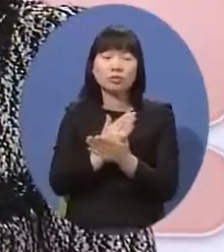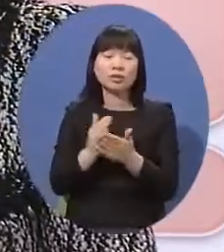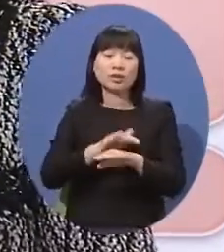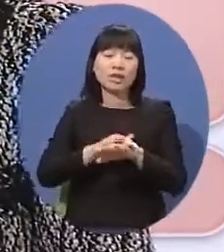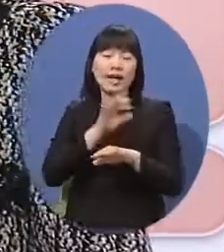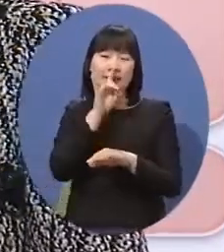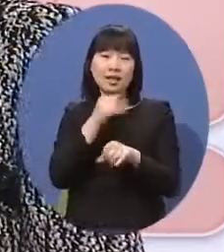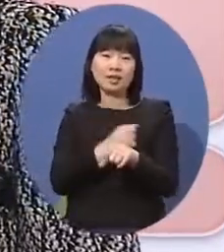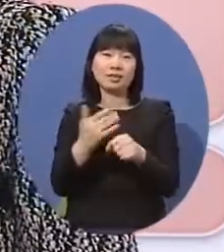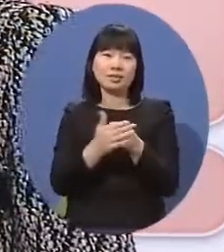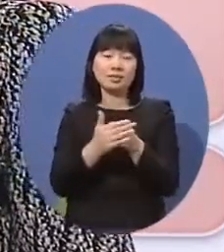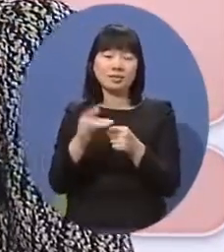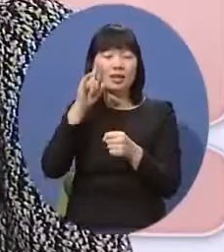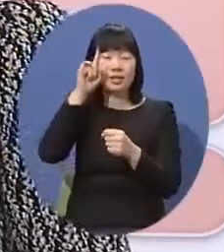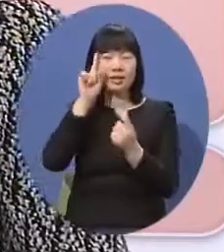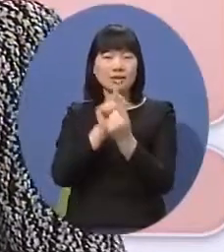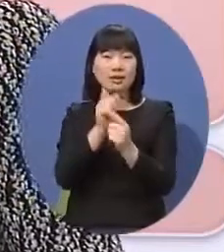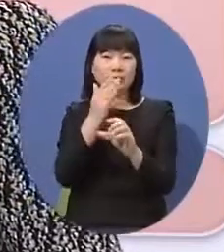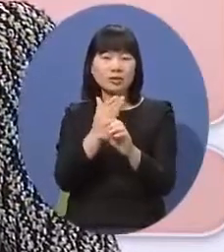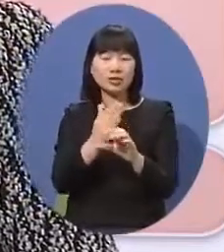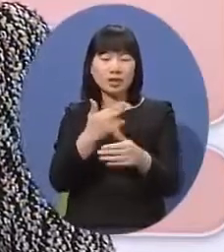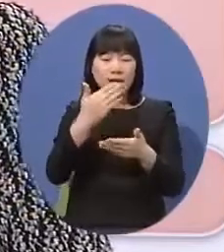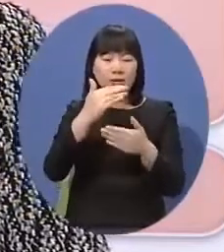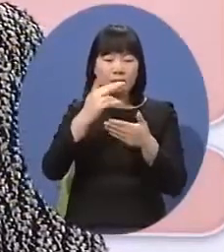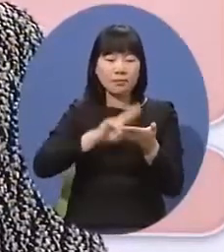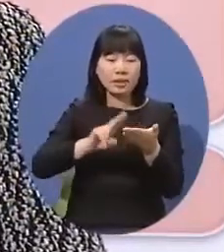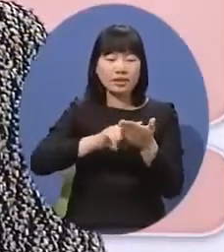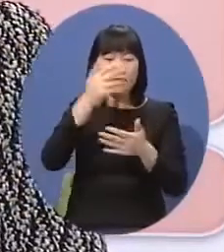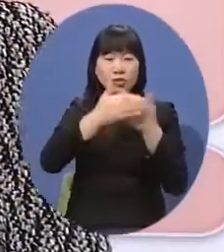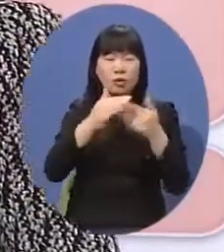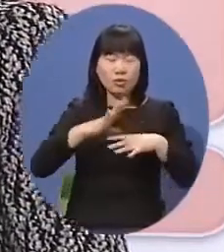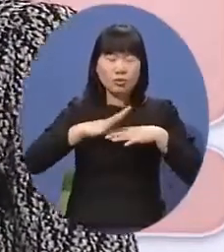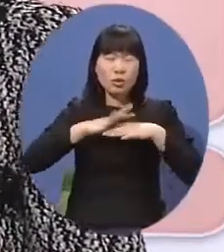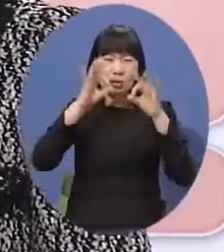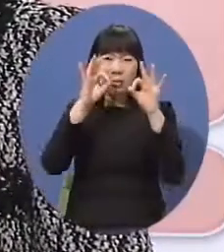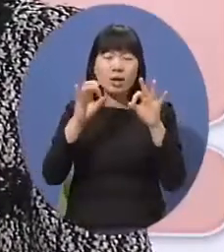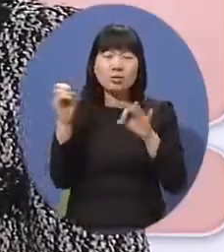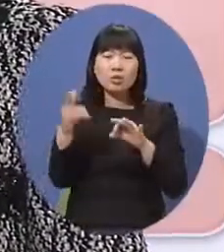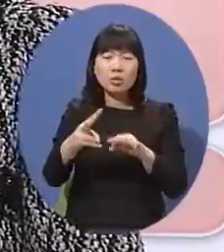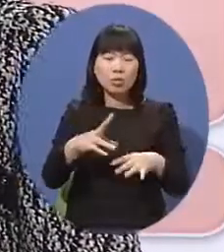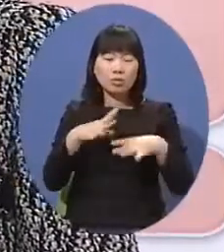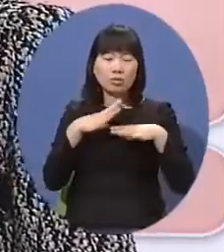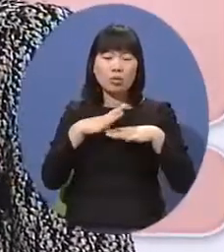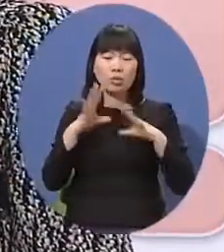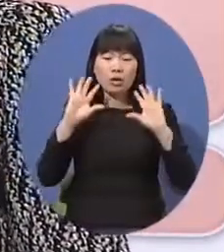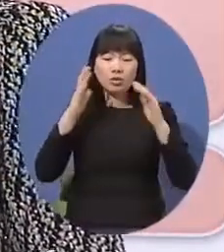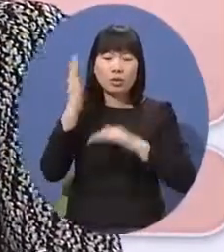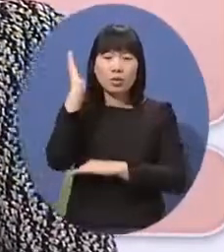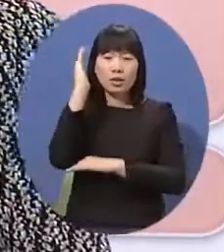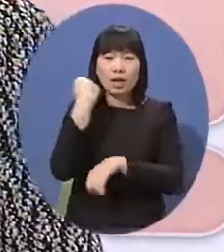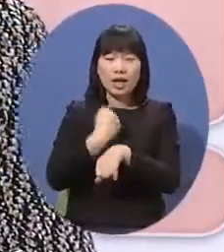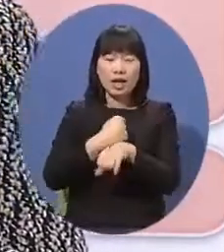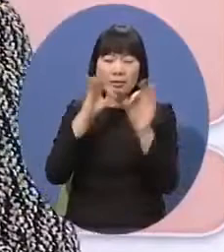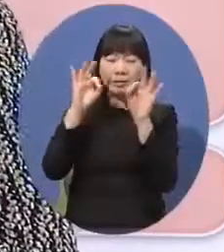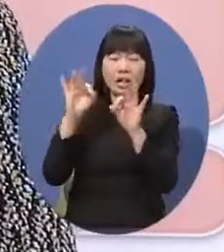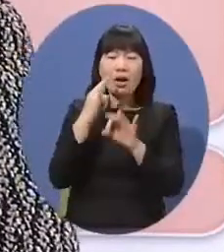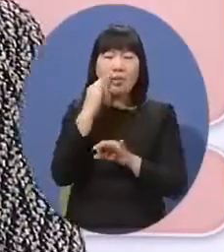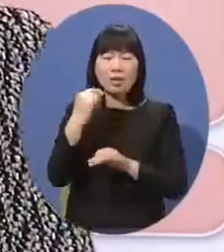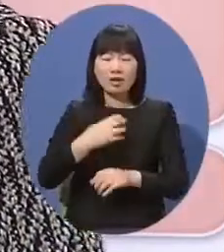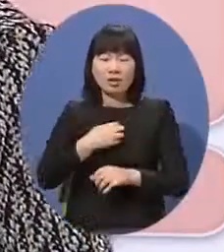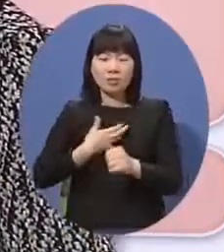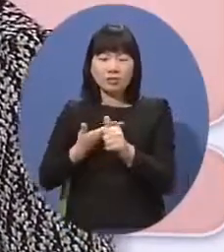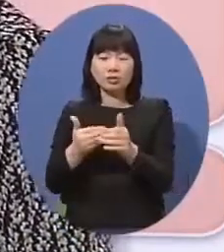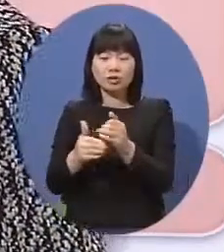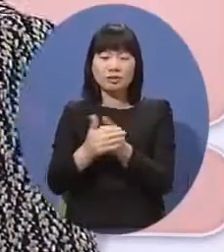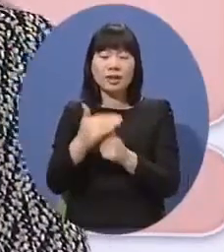것 때문에도 스트레스를 받아요. 만화 영화 약간 무서운 거 보거나, 아니면 무서운 동화 같은 거, 아니면 엄마가 좀 겁주려고